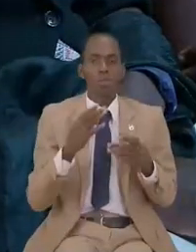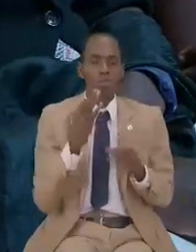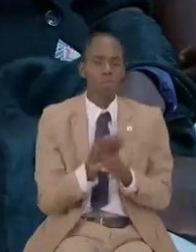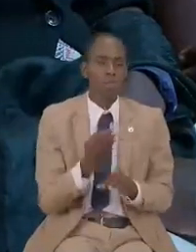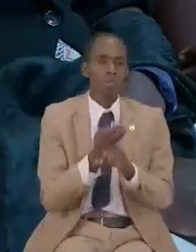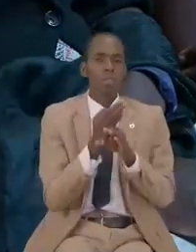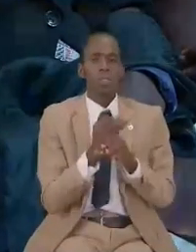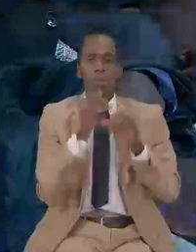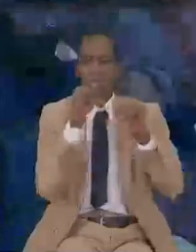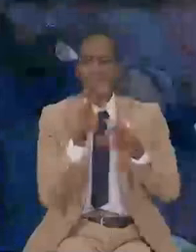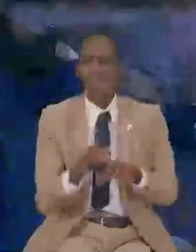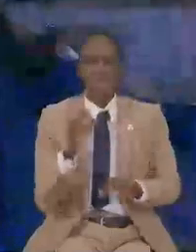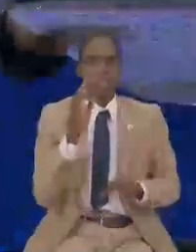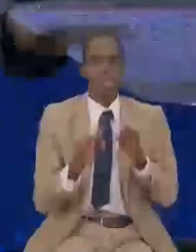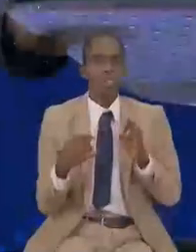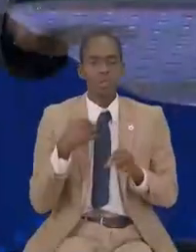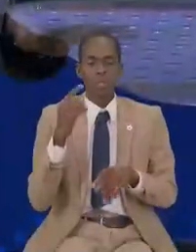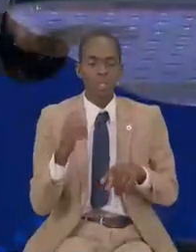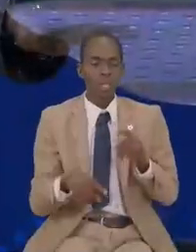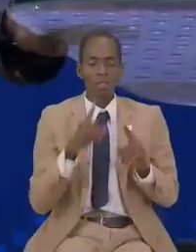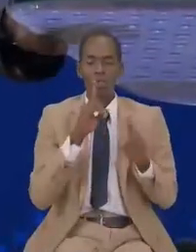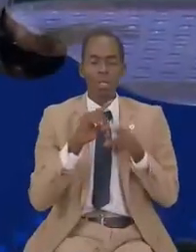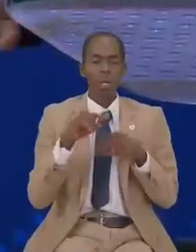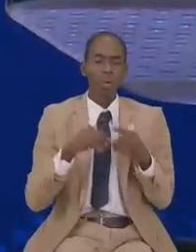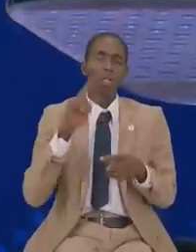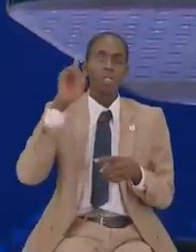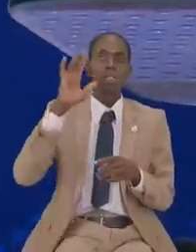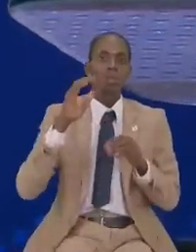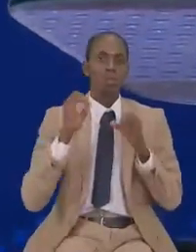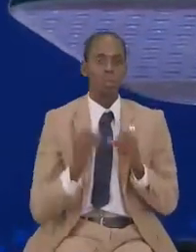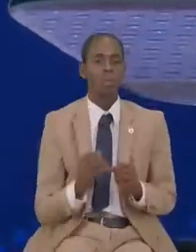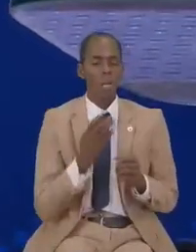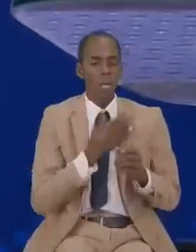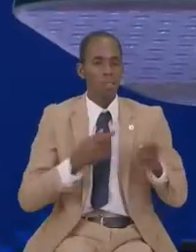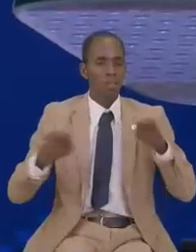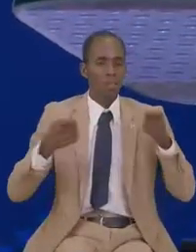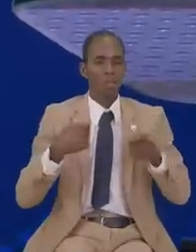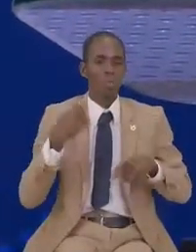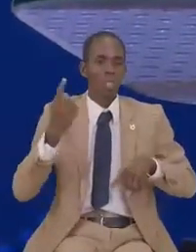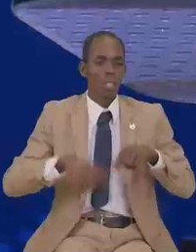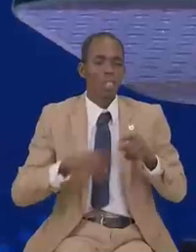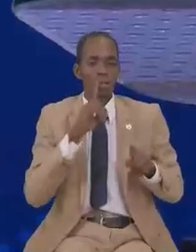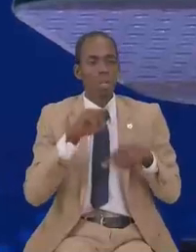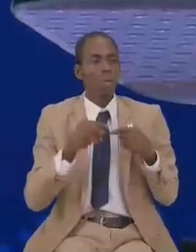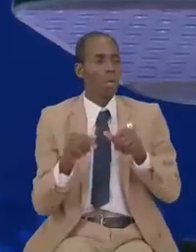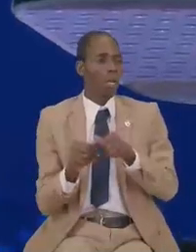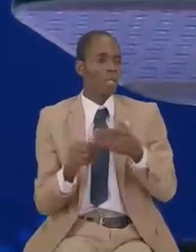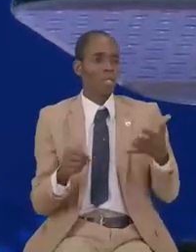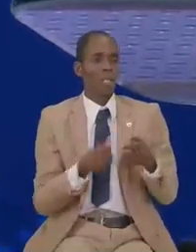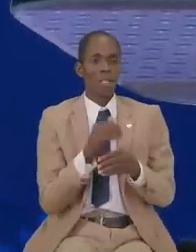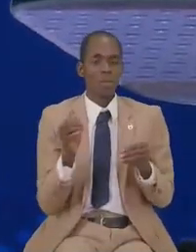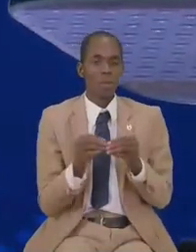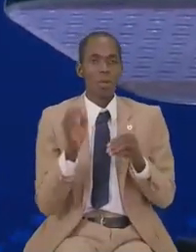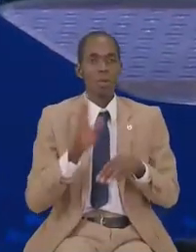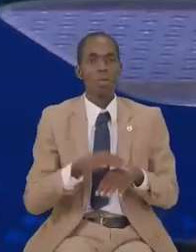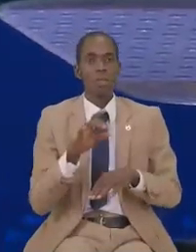si nous ne pouvons pas parler de sa puissance et de sa souveraineté, nous n'allons même pas parler d'aucune autre chose sur terre.